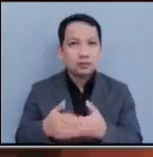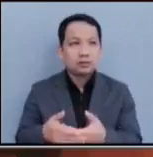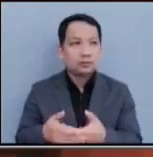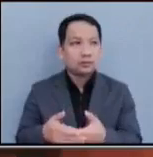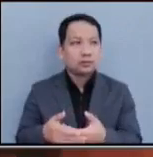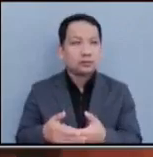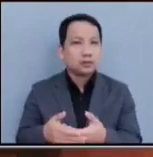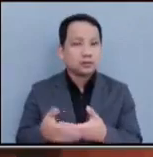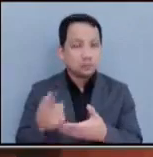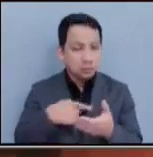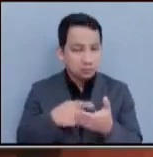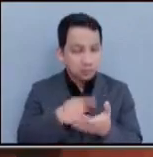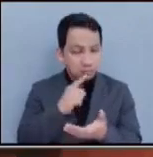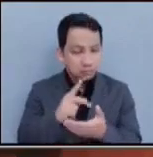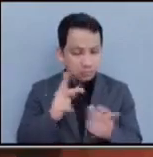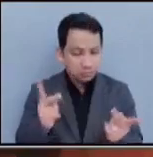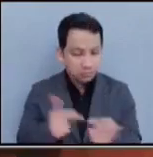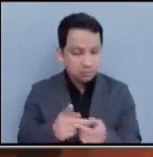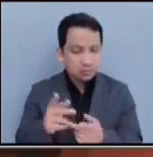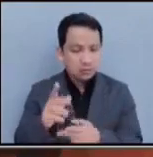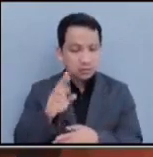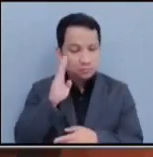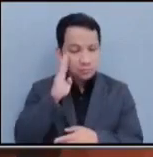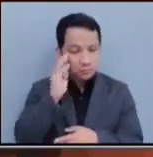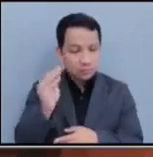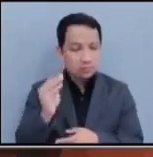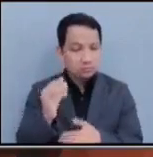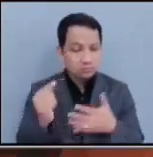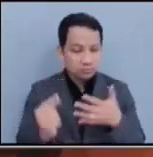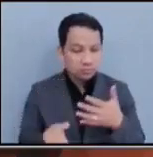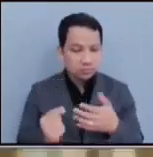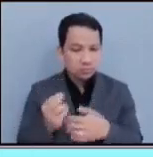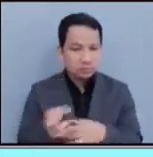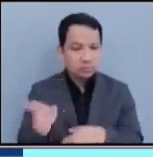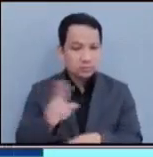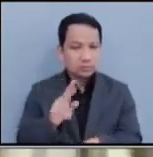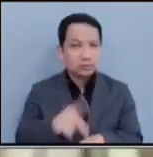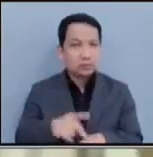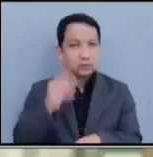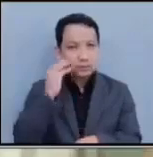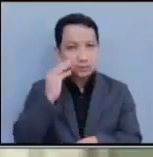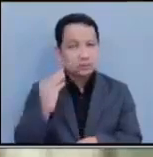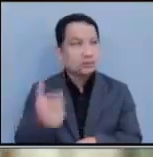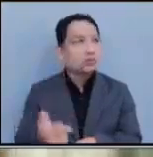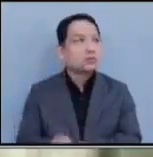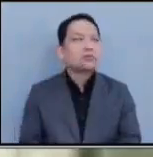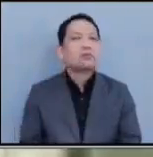sa kanilang lugar. Si Bien Manalo sa Detalye, Rise and Shine, Bien.